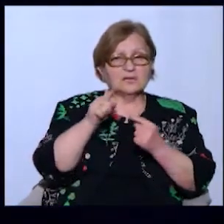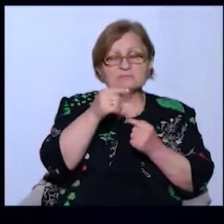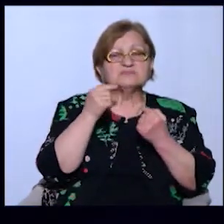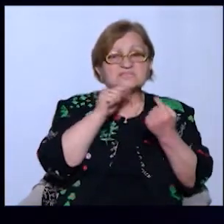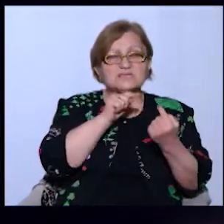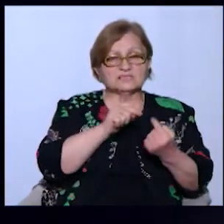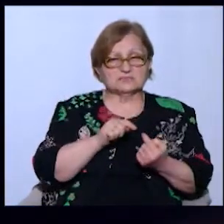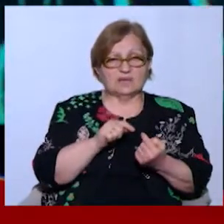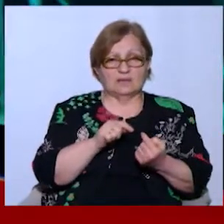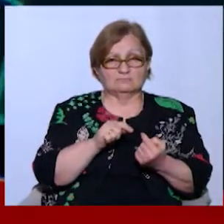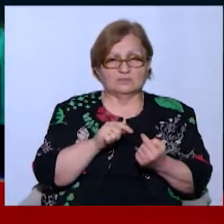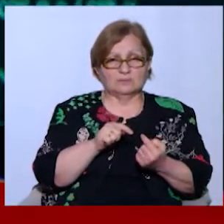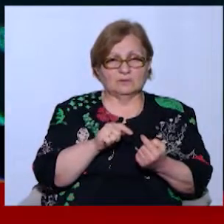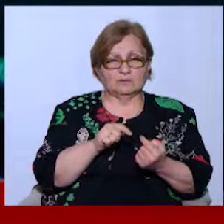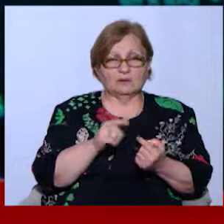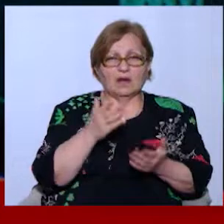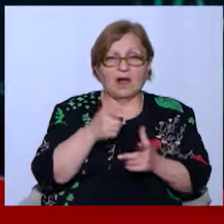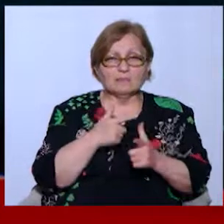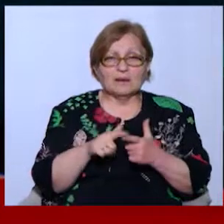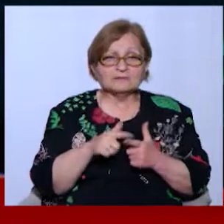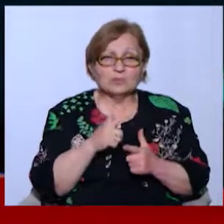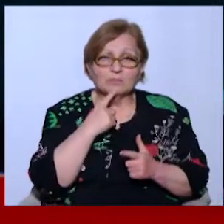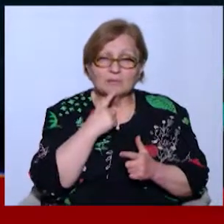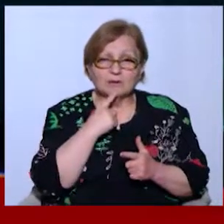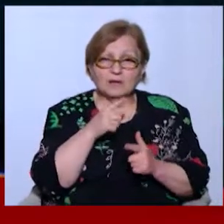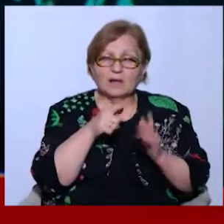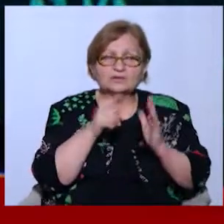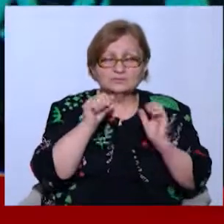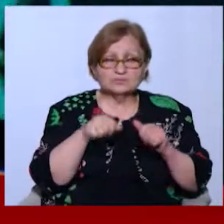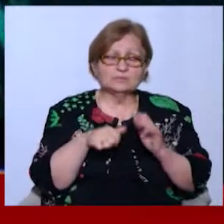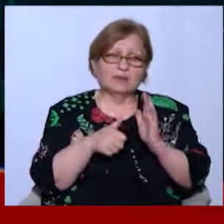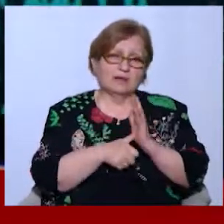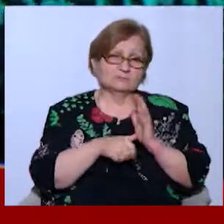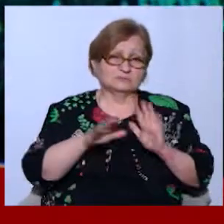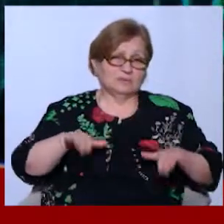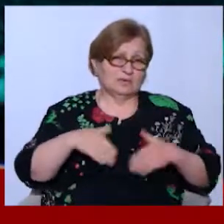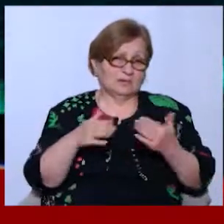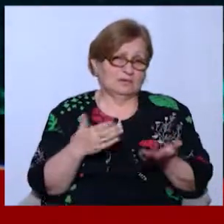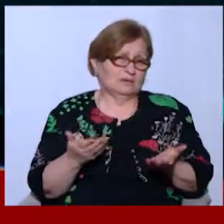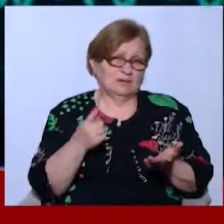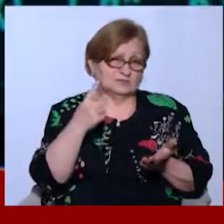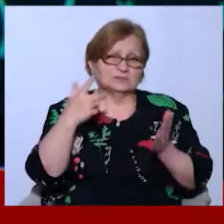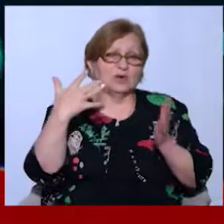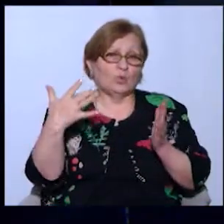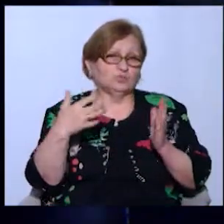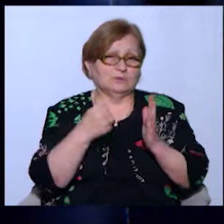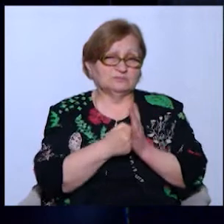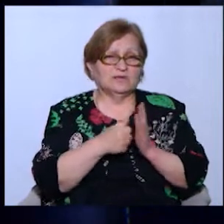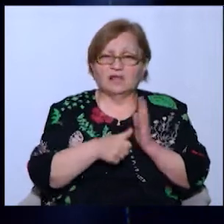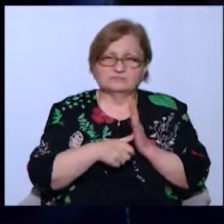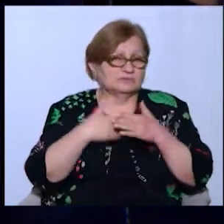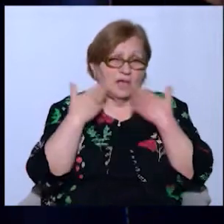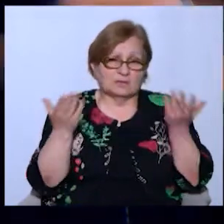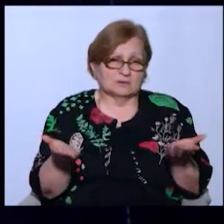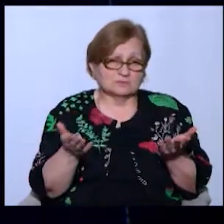საწინააღმდეგო ხდომილობის ალბათობა? საწინააღმდეგო ნიშნა, რომ 6-იანი არ ამოვარდა, ესე იგი ამოვარდა ნებისმიერი 1-დან 5-მდე, ოღონდ 6 არის.